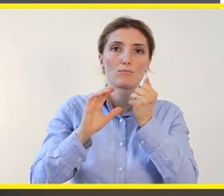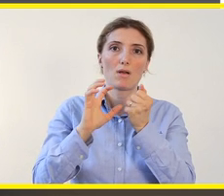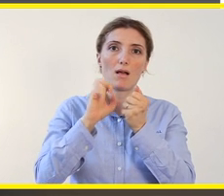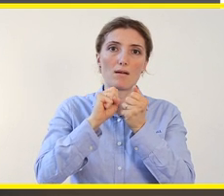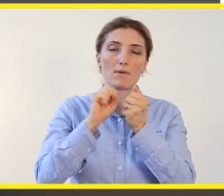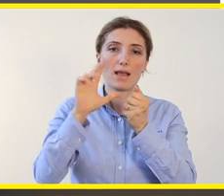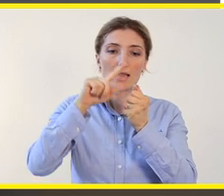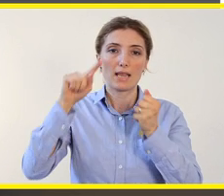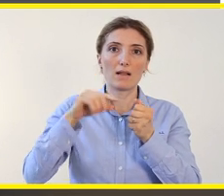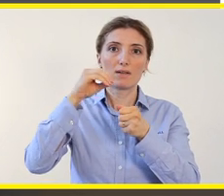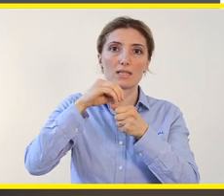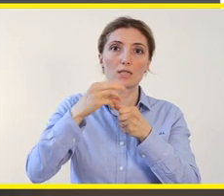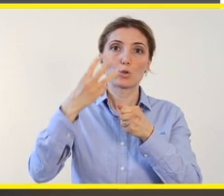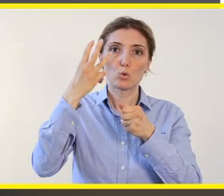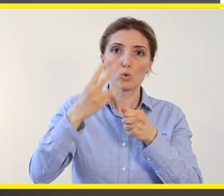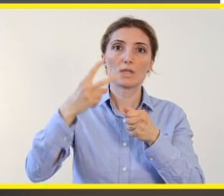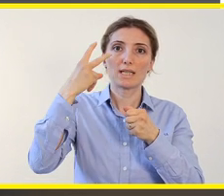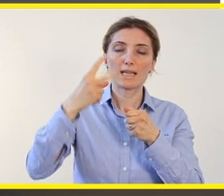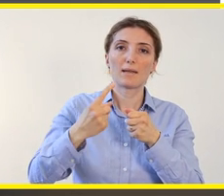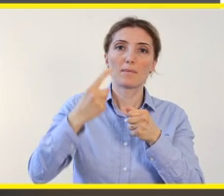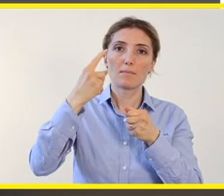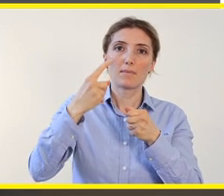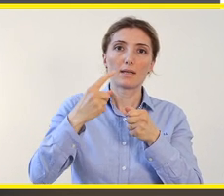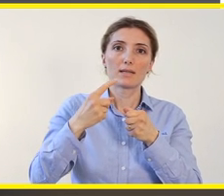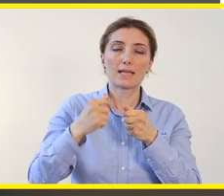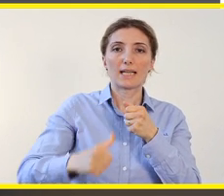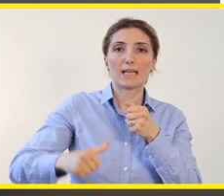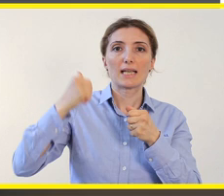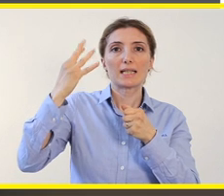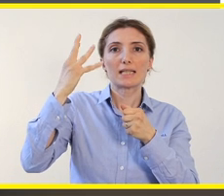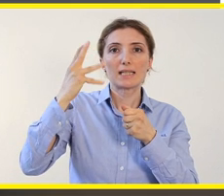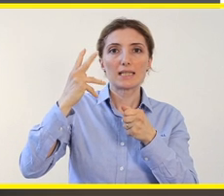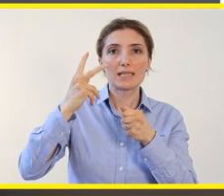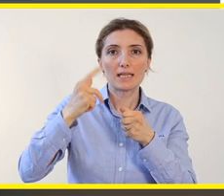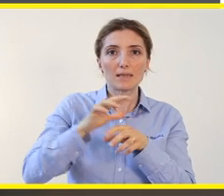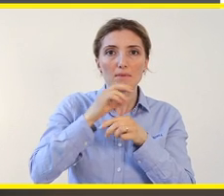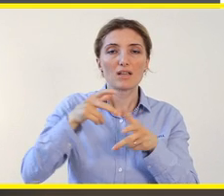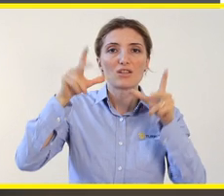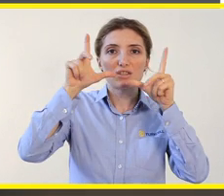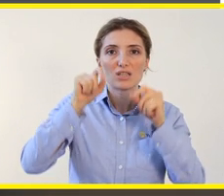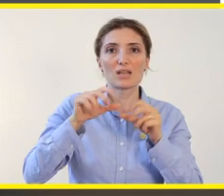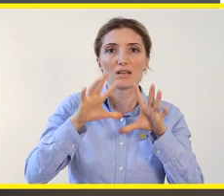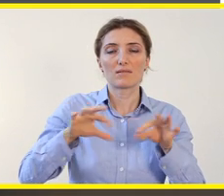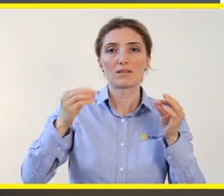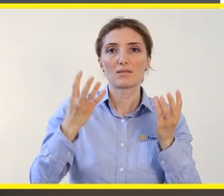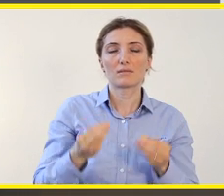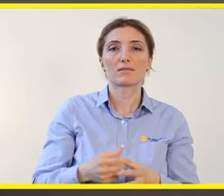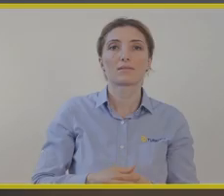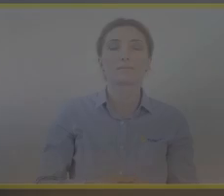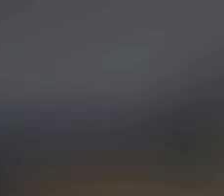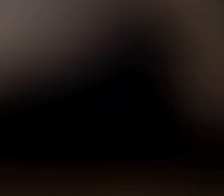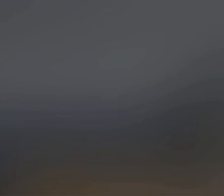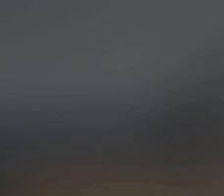getirin. Ekranda 3, 2, 1 şeklinde geri sayım belirecek ve çekim gerçekleşecektir.